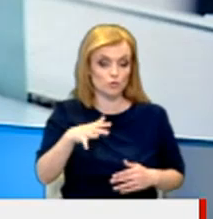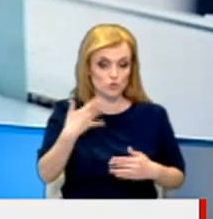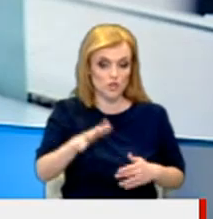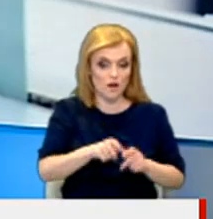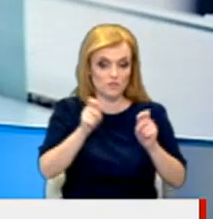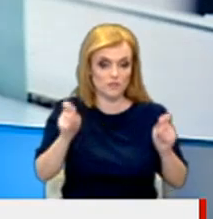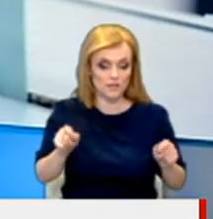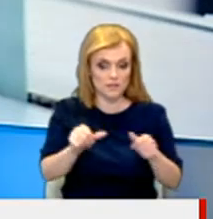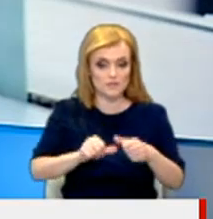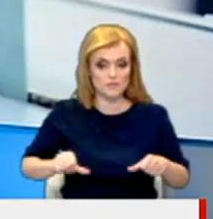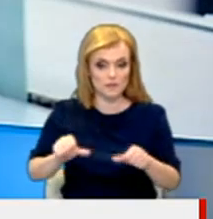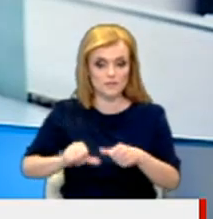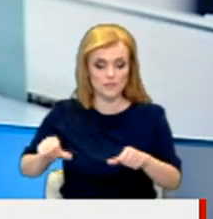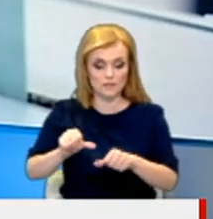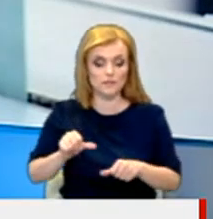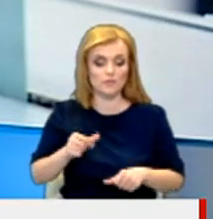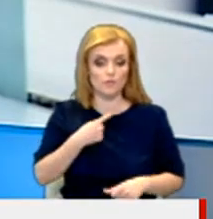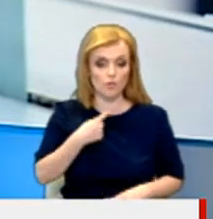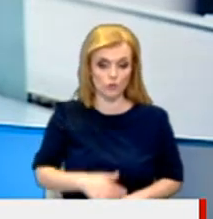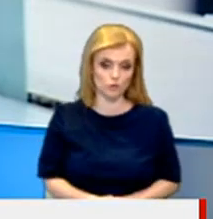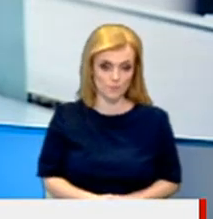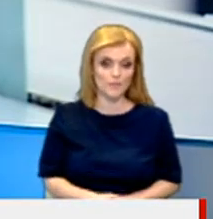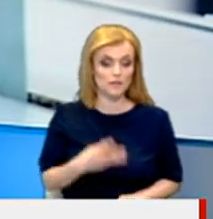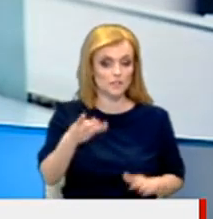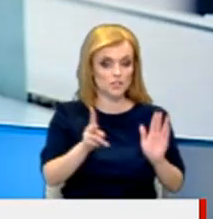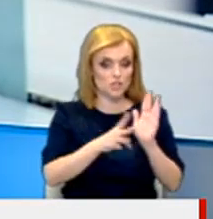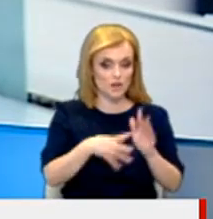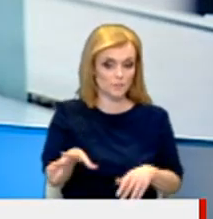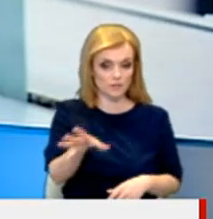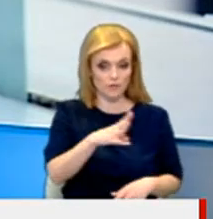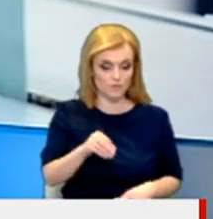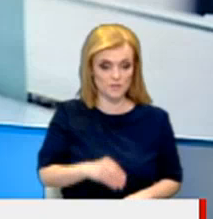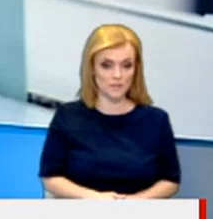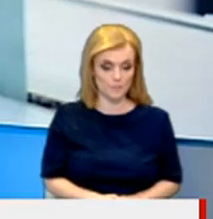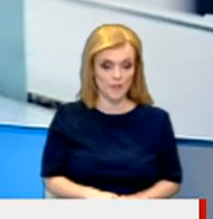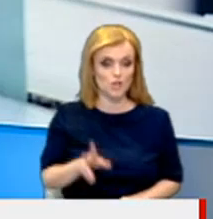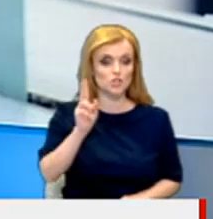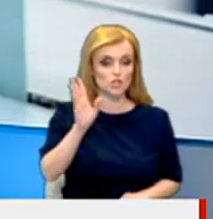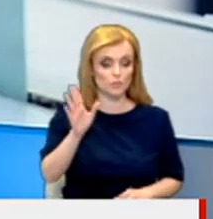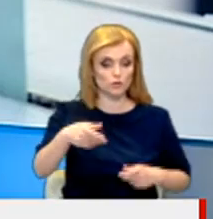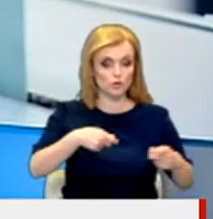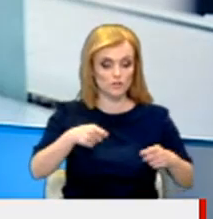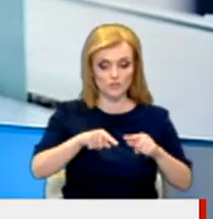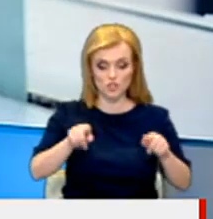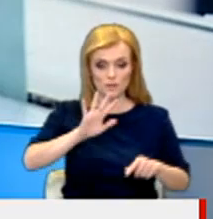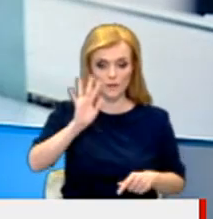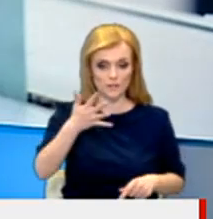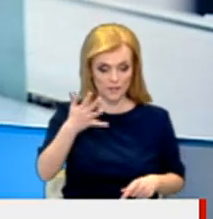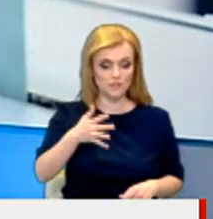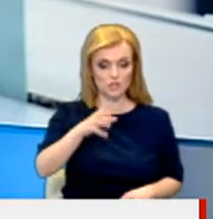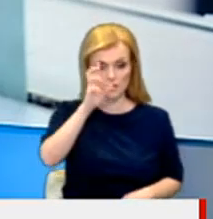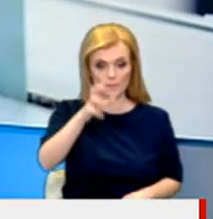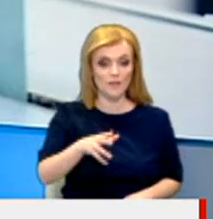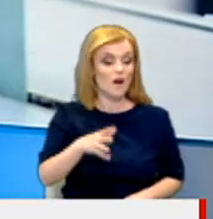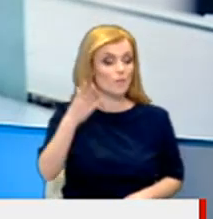deschise pe teritoriul Basarabiei pentru a decide cine va conduce România în următorii 5 ani. Basarabenii care dețin cetățenia României